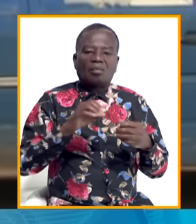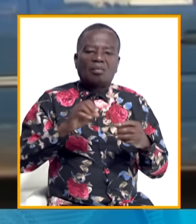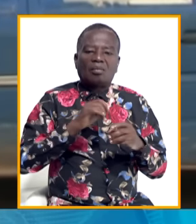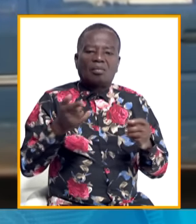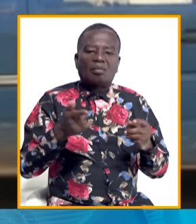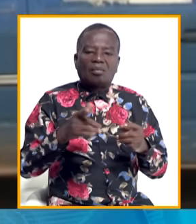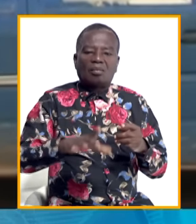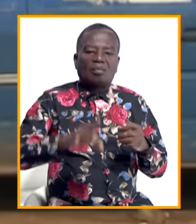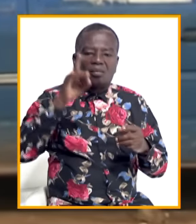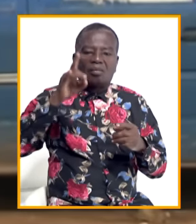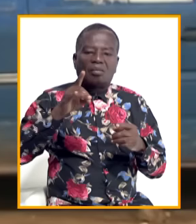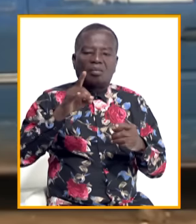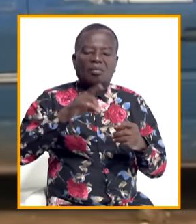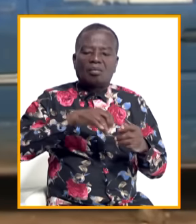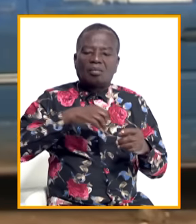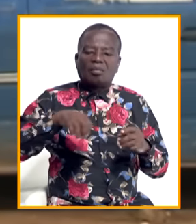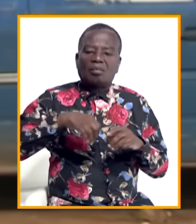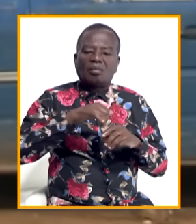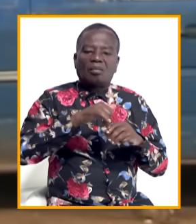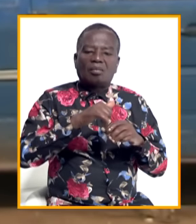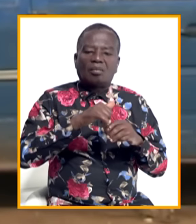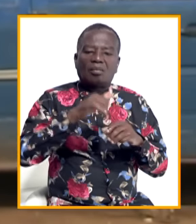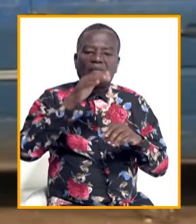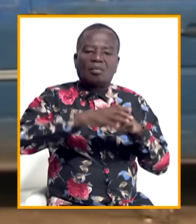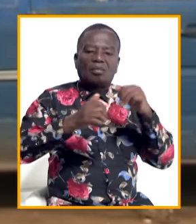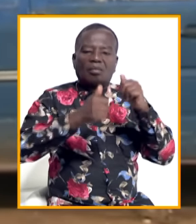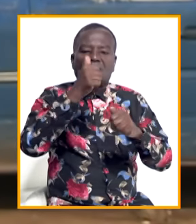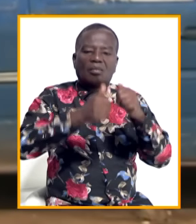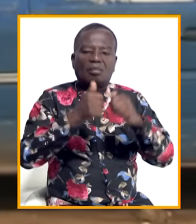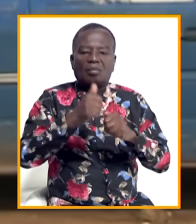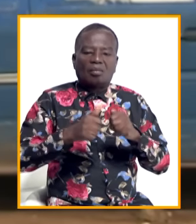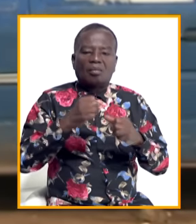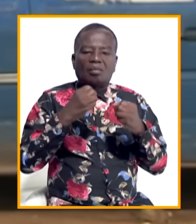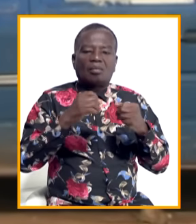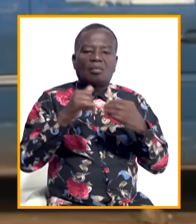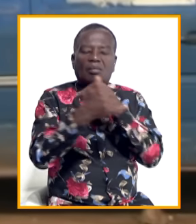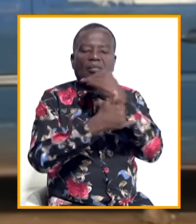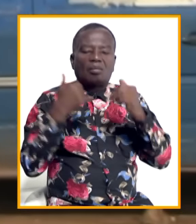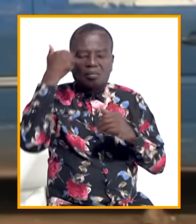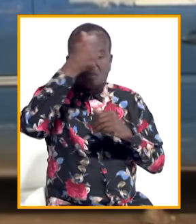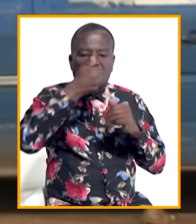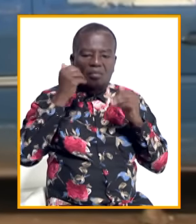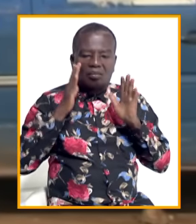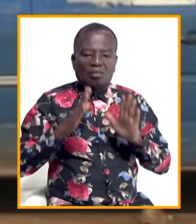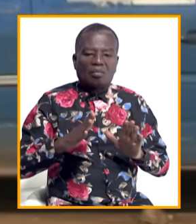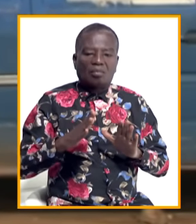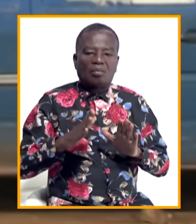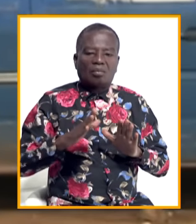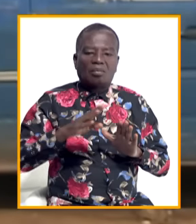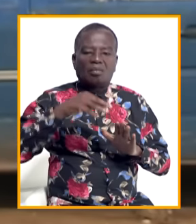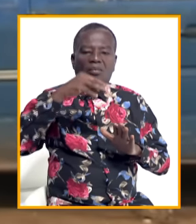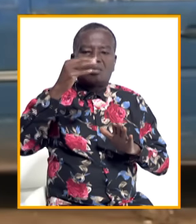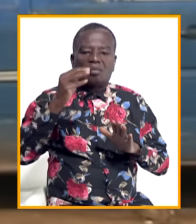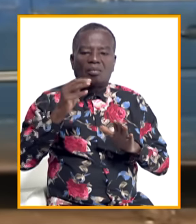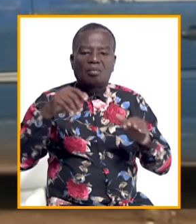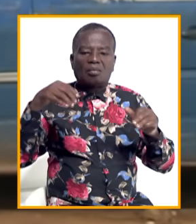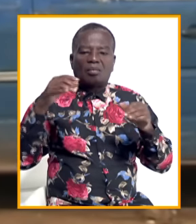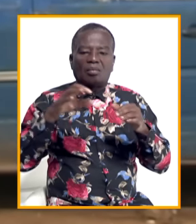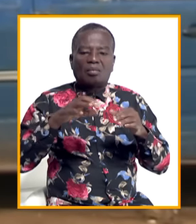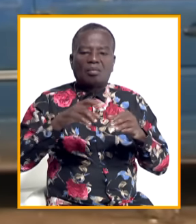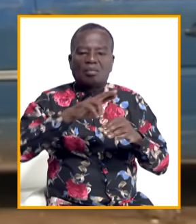côté découverte. Donc on a apporté cette nuance sur laquelle se sont rejoints pas mal de pays africains en se disant qu'il y avait une manne importante